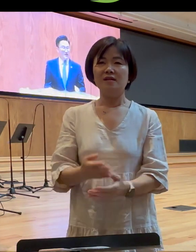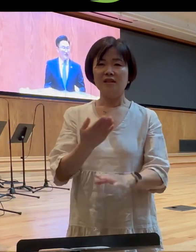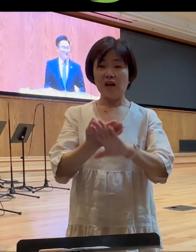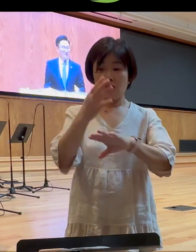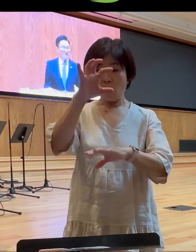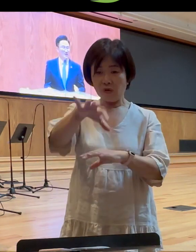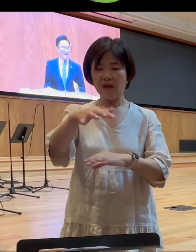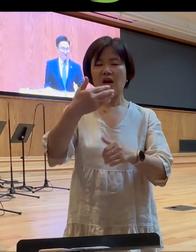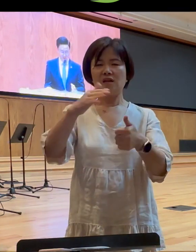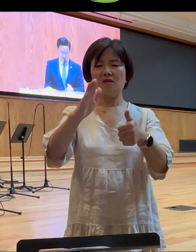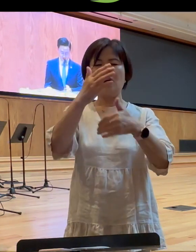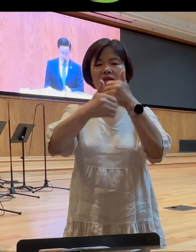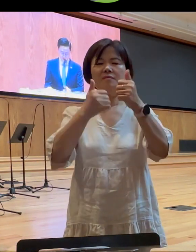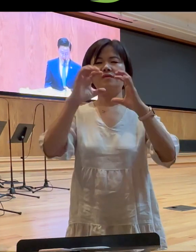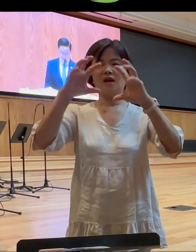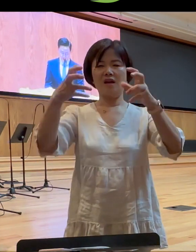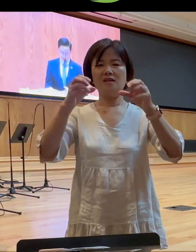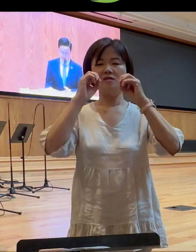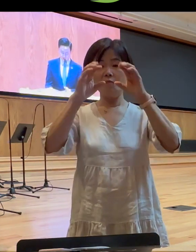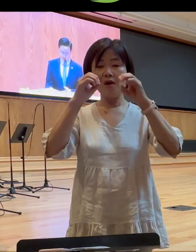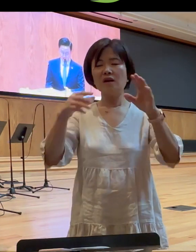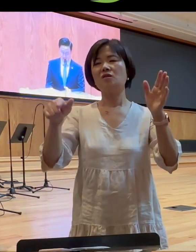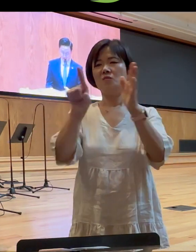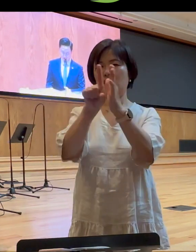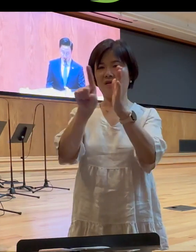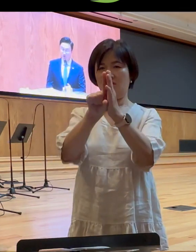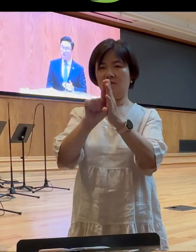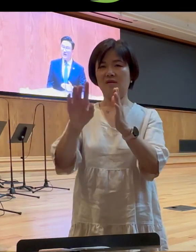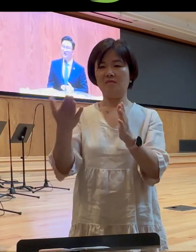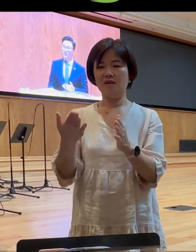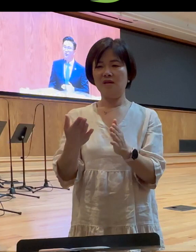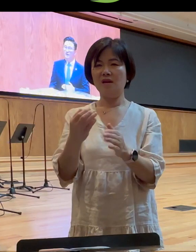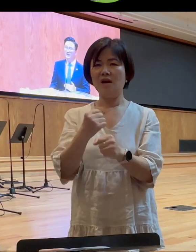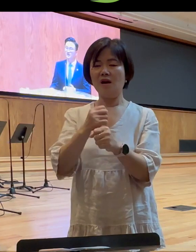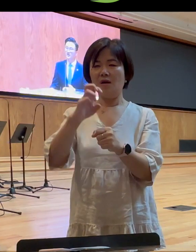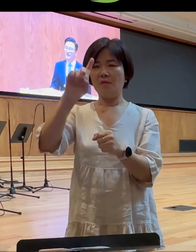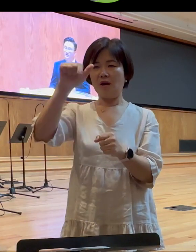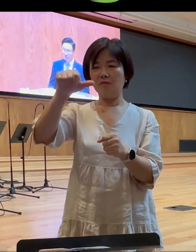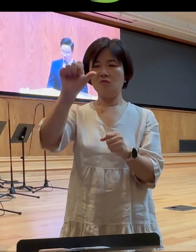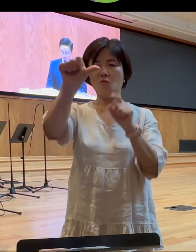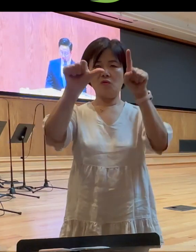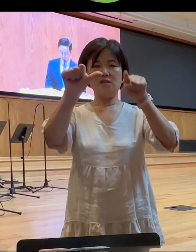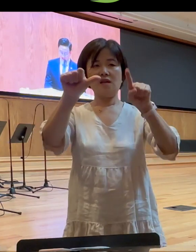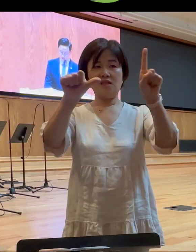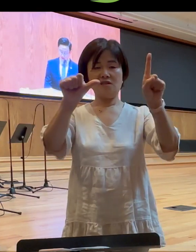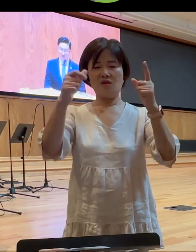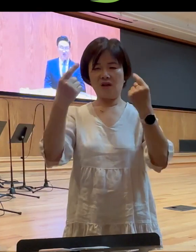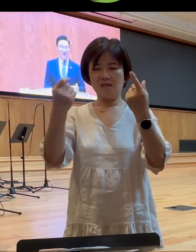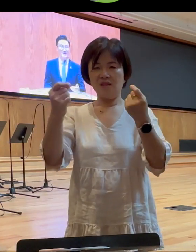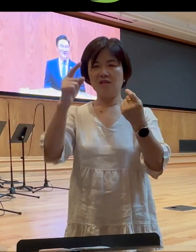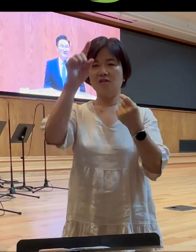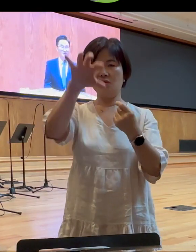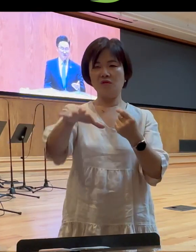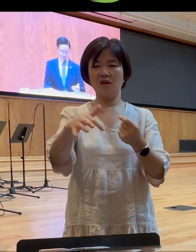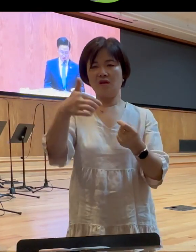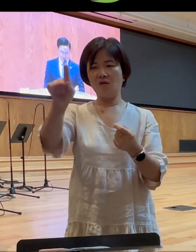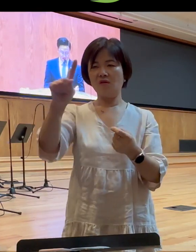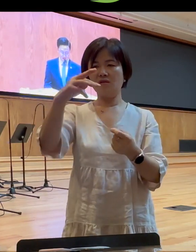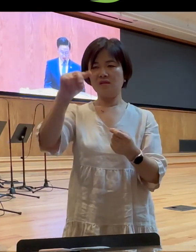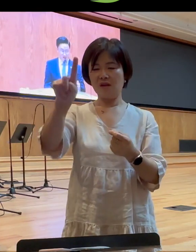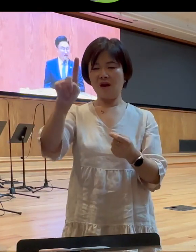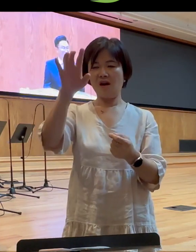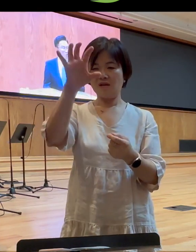지역에 가서 하나님 나라를 전파하기 위해서였습니다. 이후 마가복음 5장 1절에서 알 수 있듯이 그 지역이 거라사인